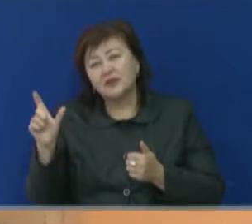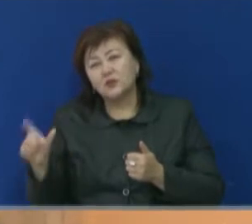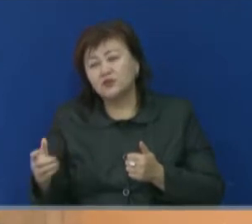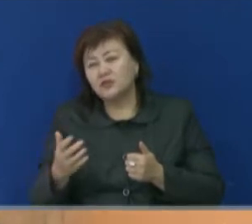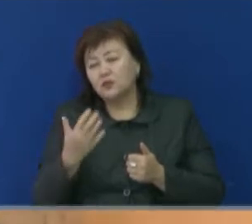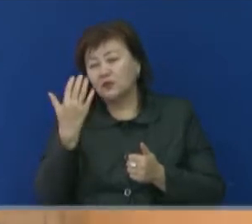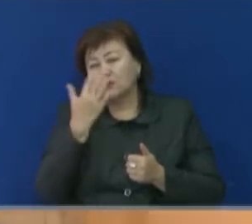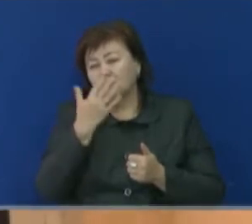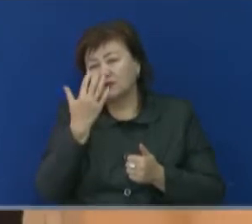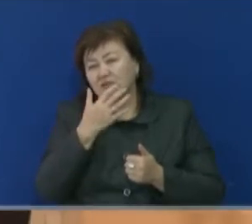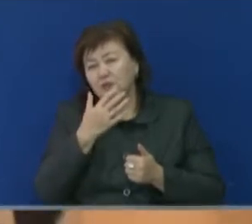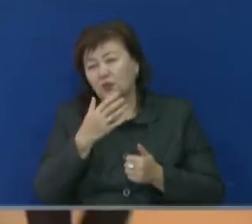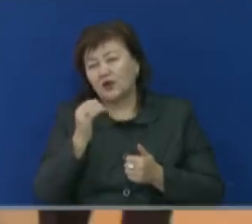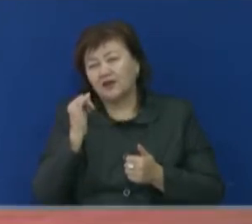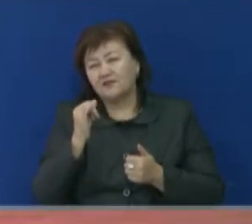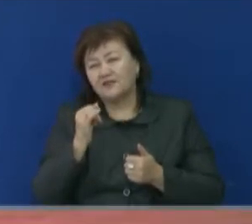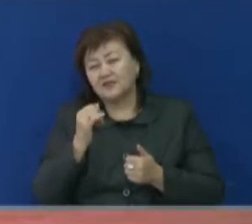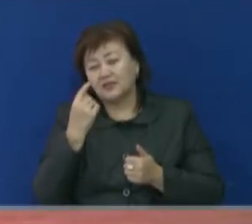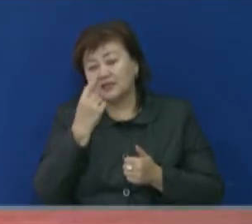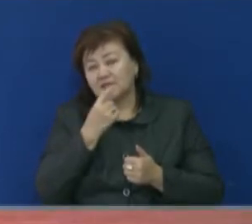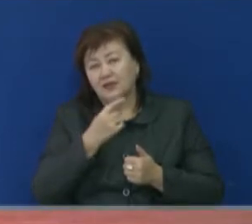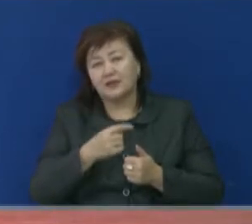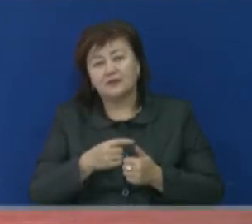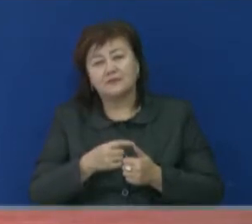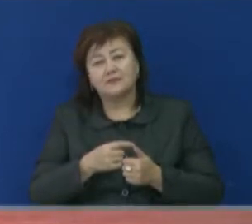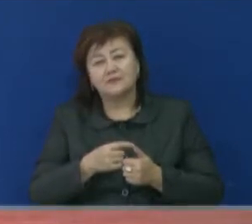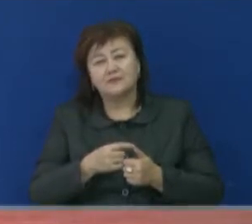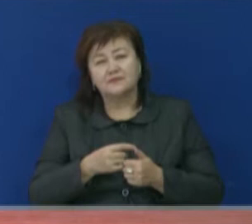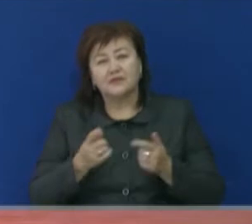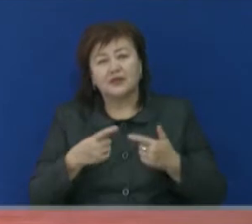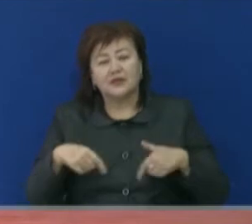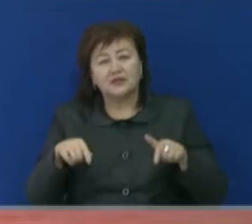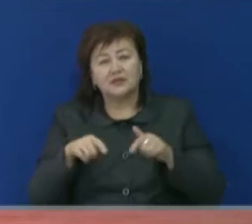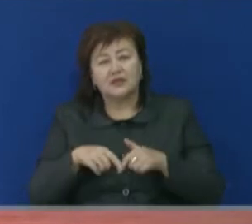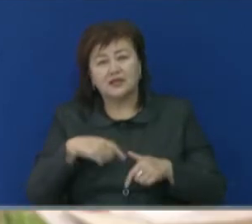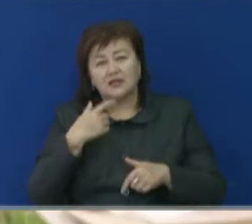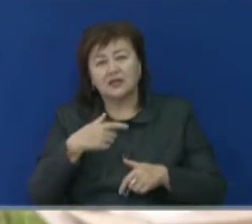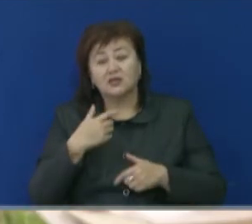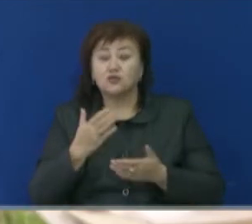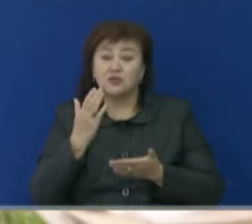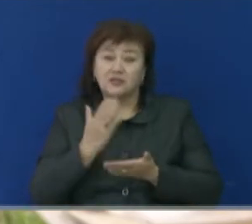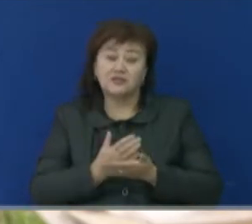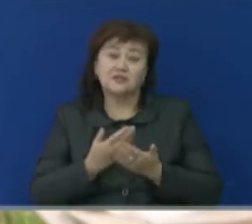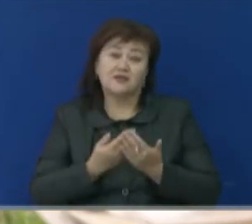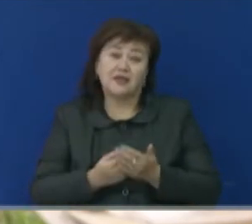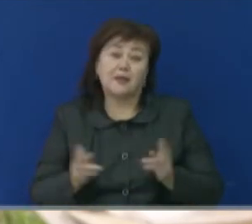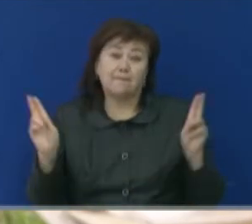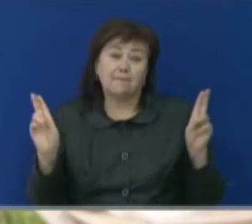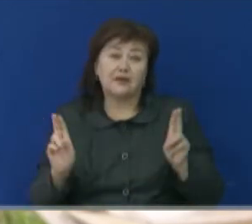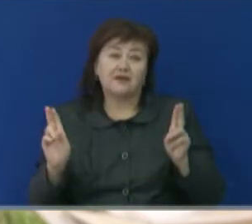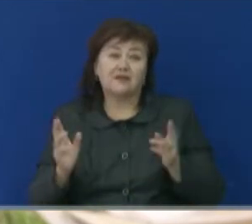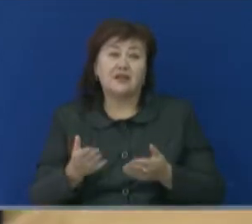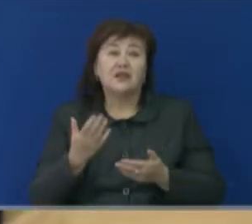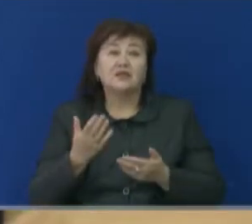шыңдауын арғарай дамыту. Ұйымдастырушылардың айтуынша, дәстүрлі байқаудың өзіндік талаптары бар. Фестивальдің әр кезеңінде